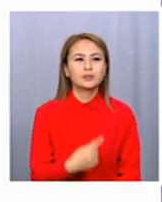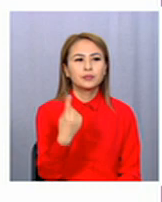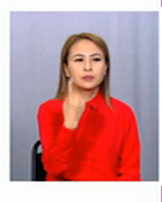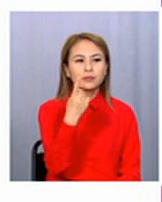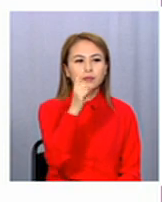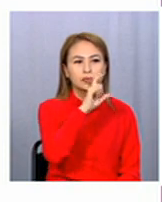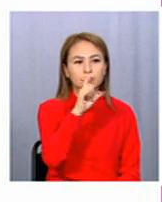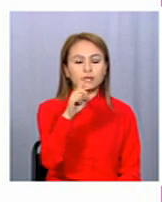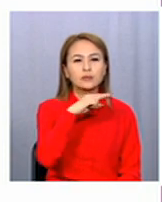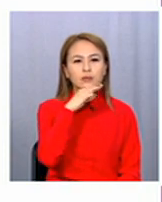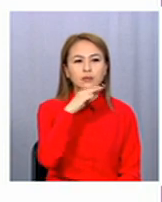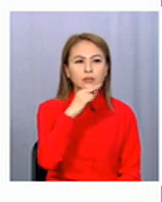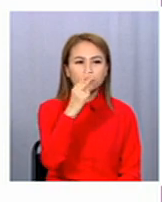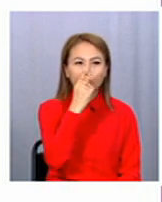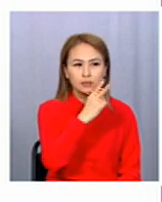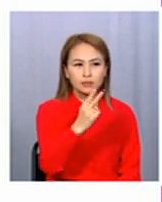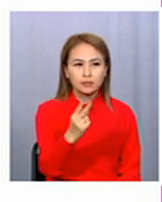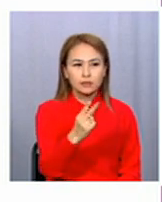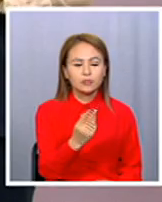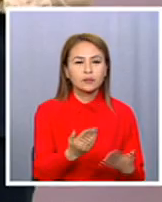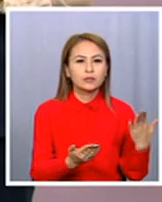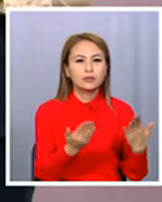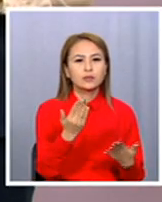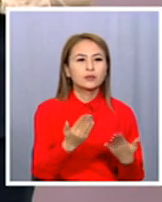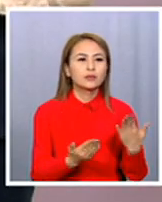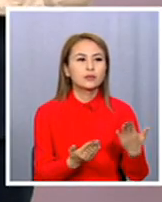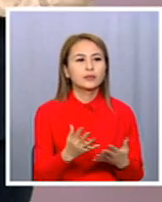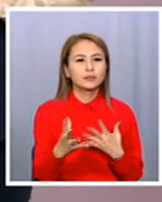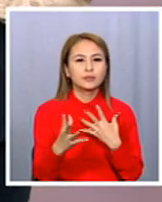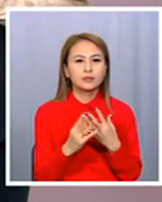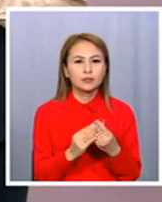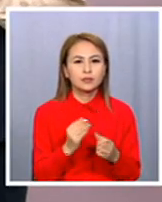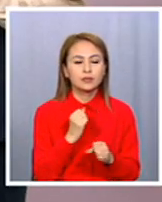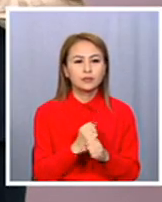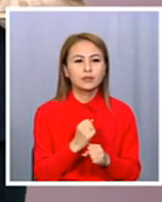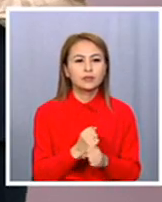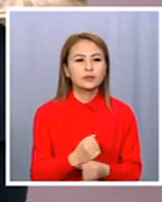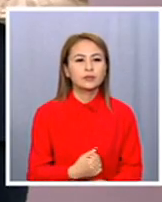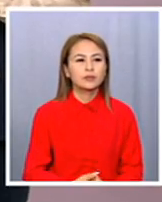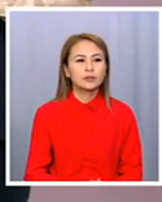сұлбаға назарымызды аударайық. Ендеше, бірге өрнек құрастырамыз.